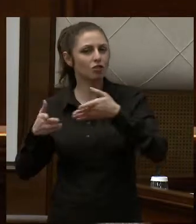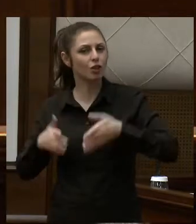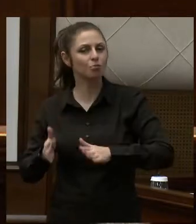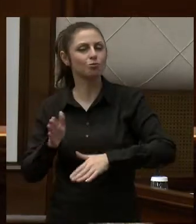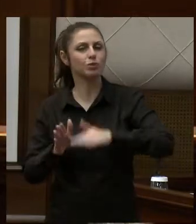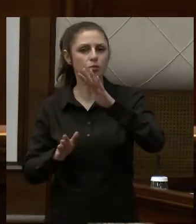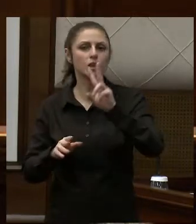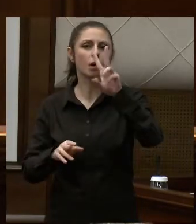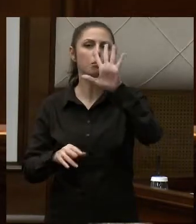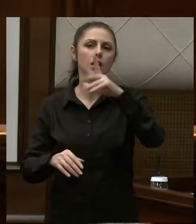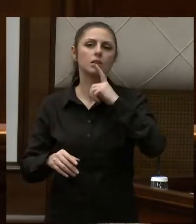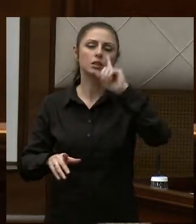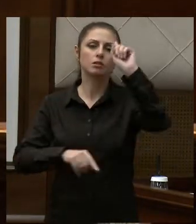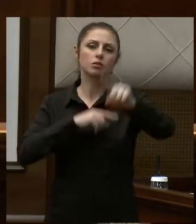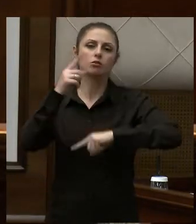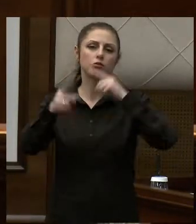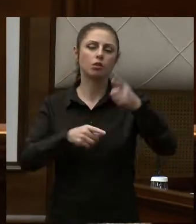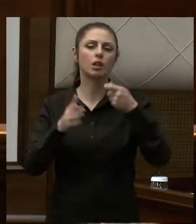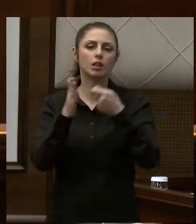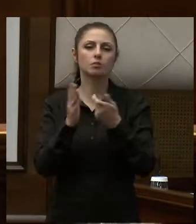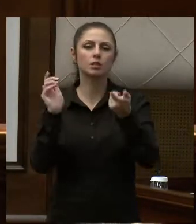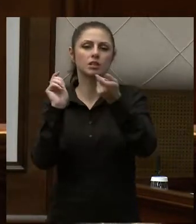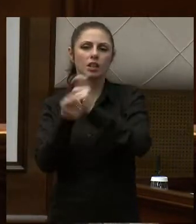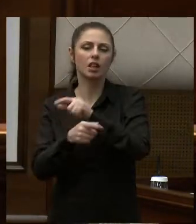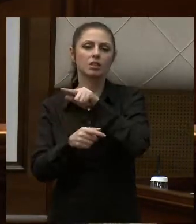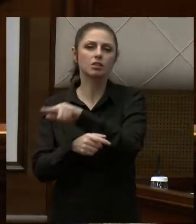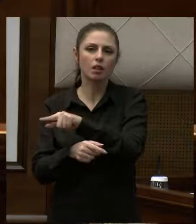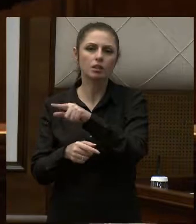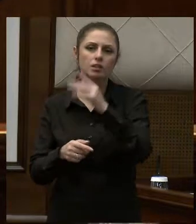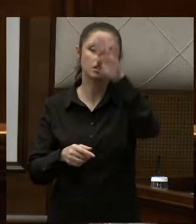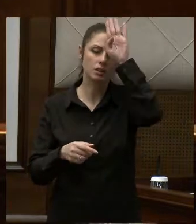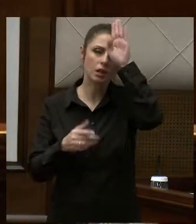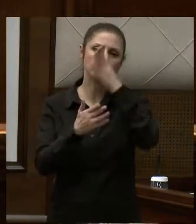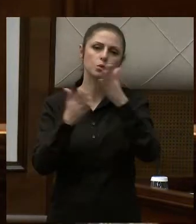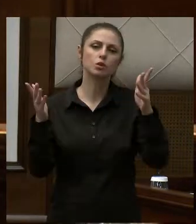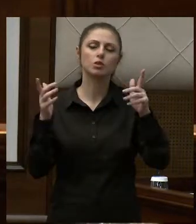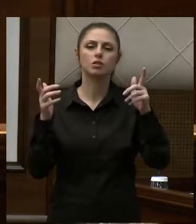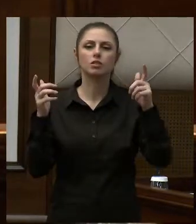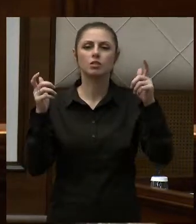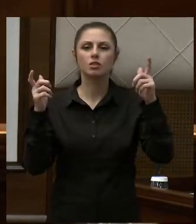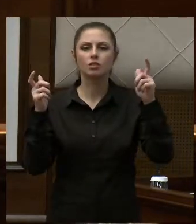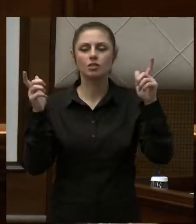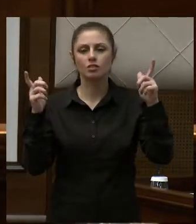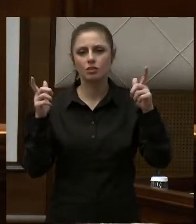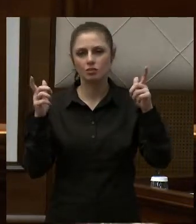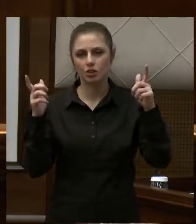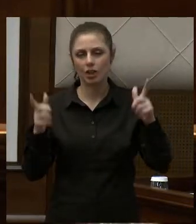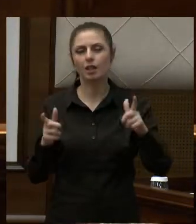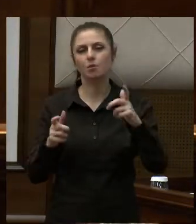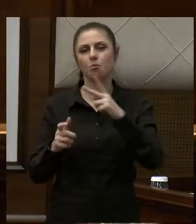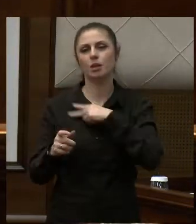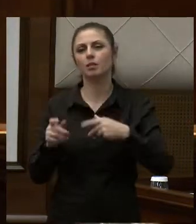sonra sokağın ismini Torbacılar Sokağı yapan İstanbul Büyükşehir Belediye Başkanı'na kazık atan kişilerdir.